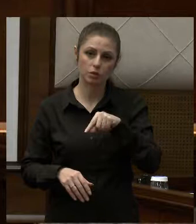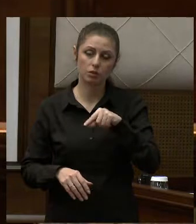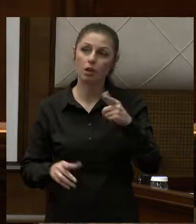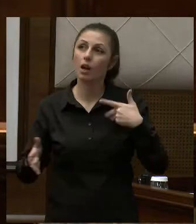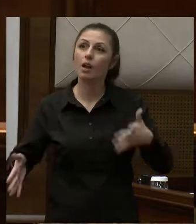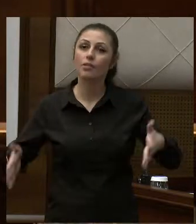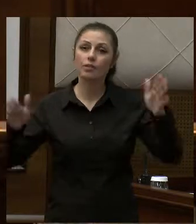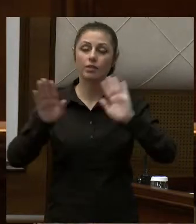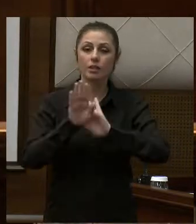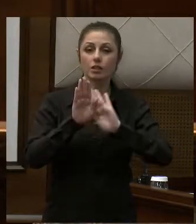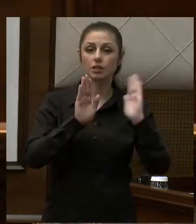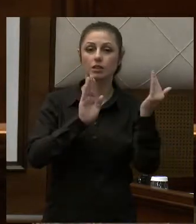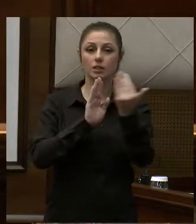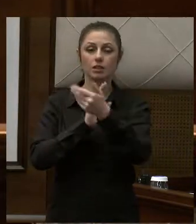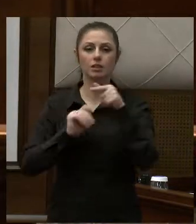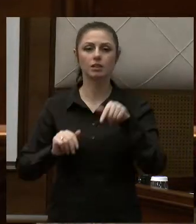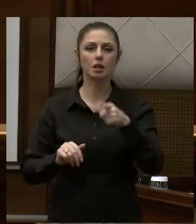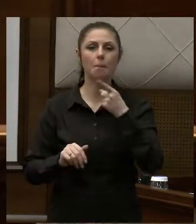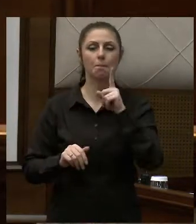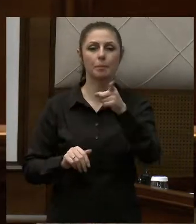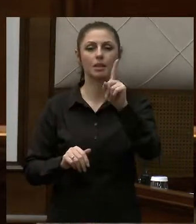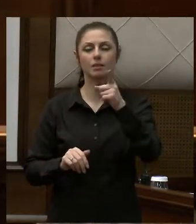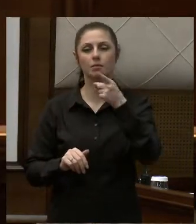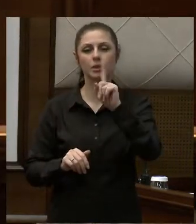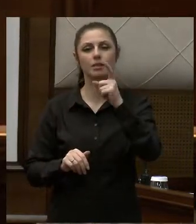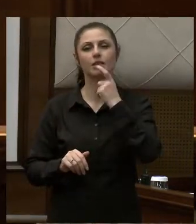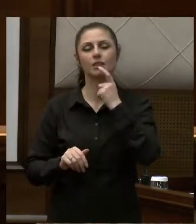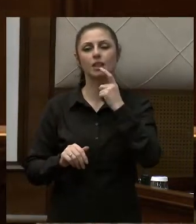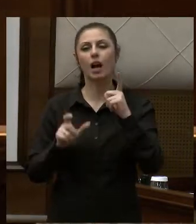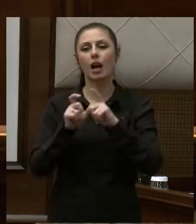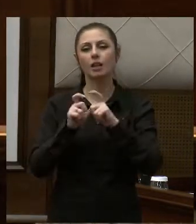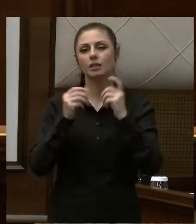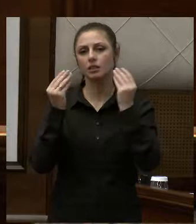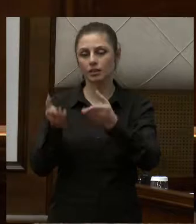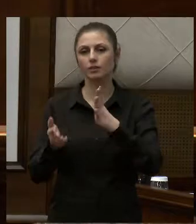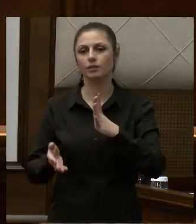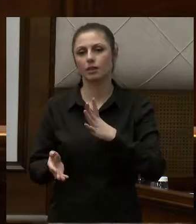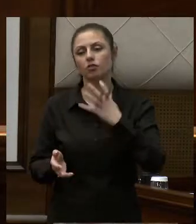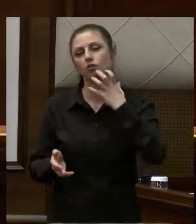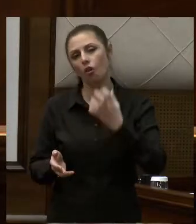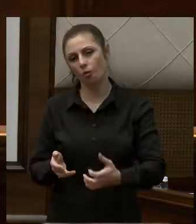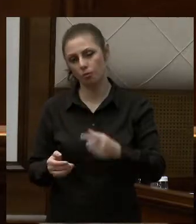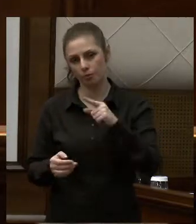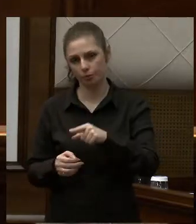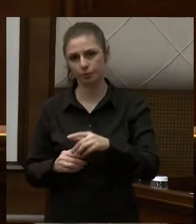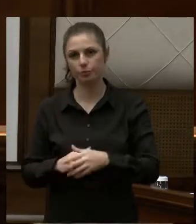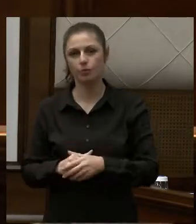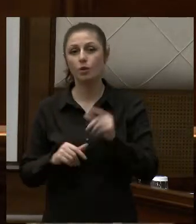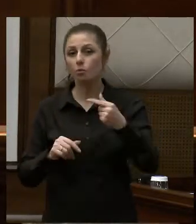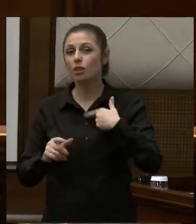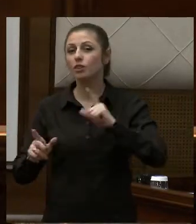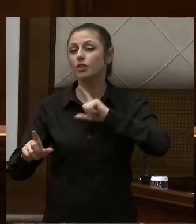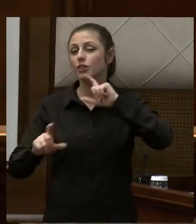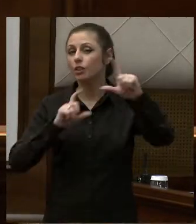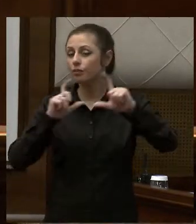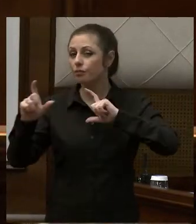Binanın dış cephesi 1000 yıl garantilidir fibrobeton tarafından. Yani ebediyen. Bunlara cevap vermeyi